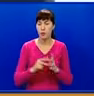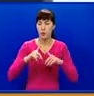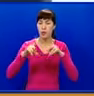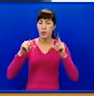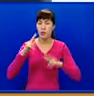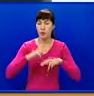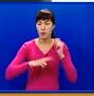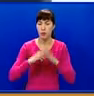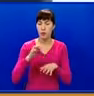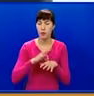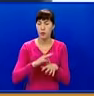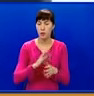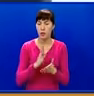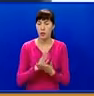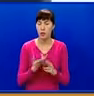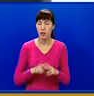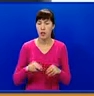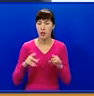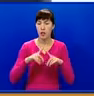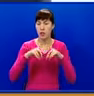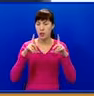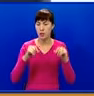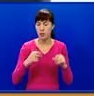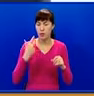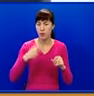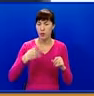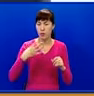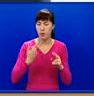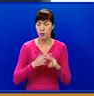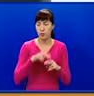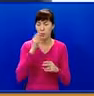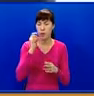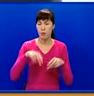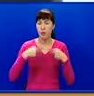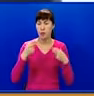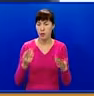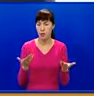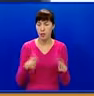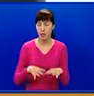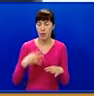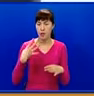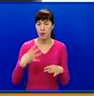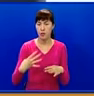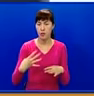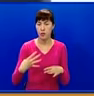жүргізілді. Сол 38 нысанның құрылысының 34-ті биылғы жылы тапсырылады, қалған 4-і